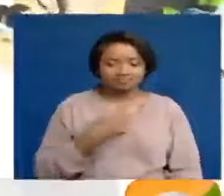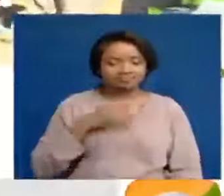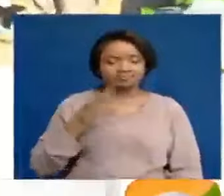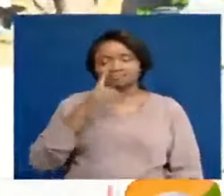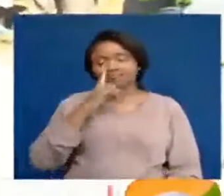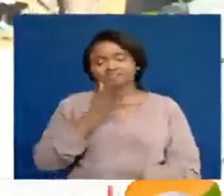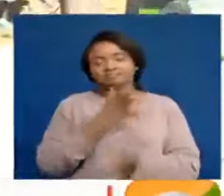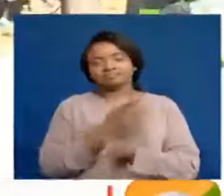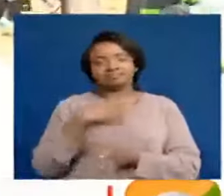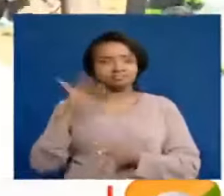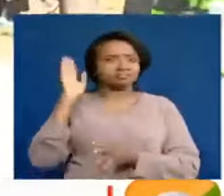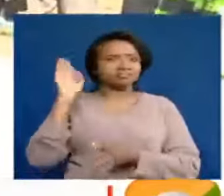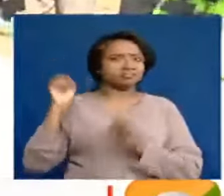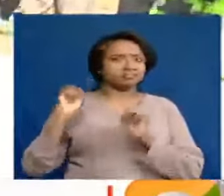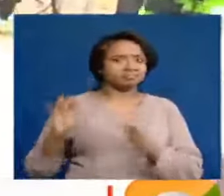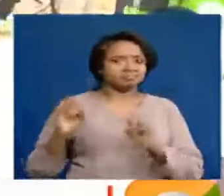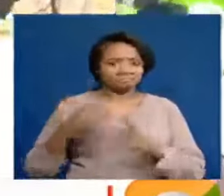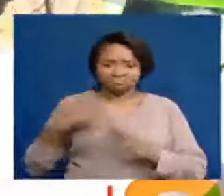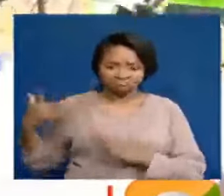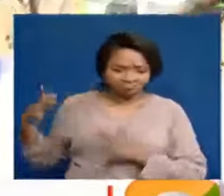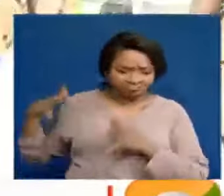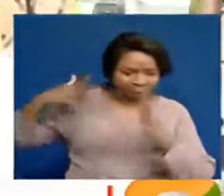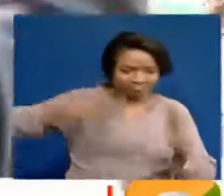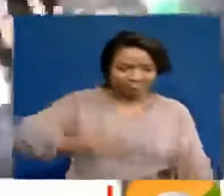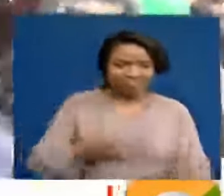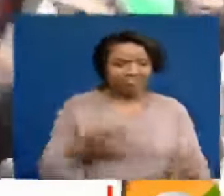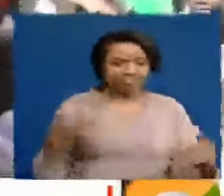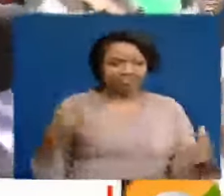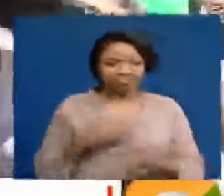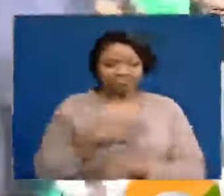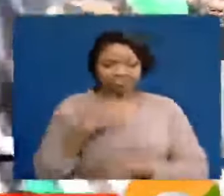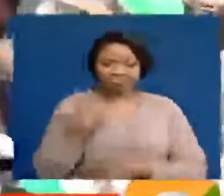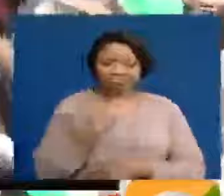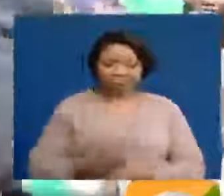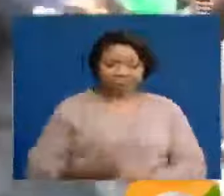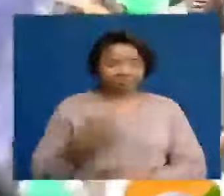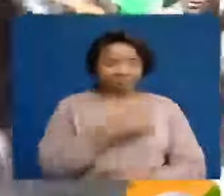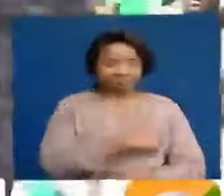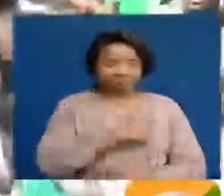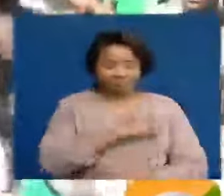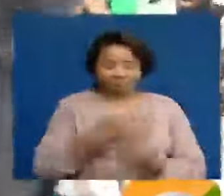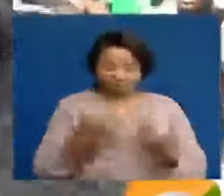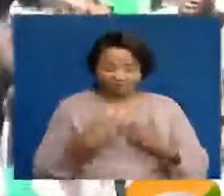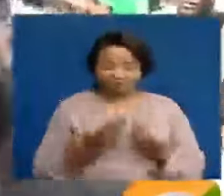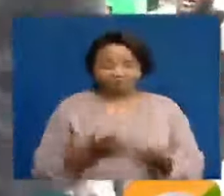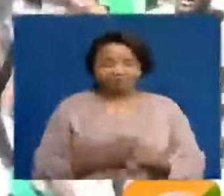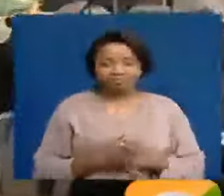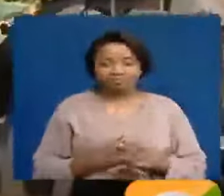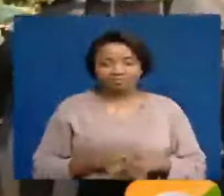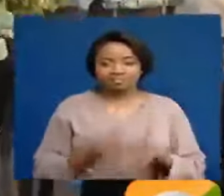nikasema acha tu pia mimi nifuate. Alafu nikakuja, kumbe nilikuwa na bahati. Msafara huo kwa ushirikiano na vituo vya Royal Media